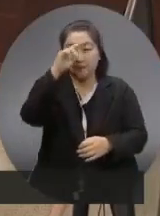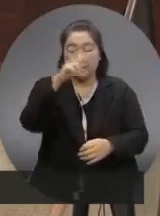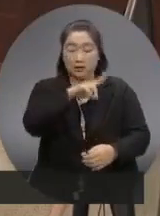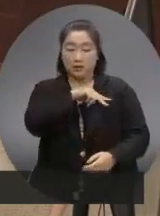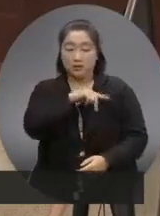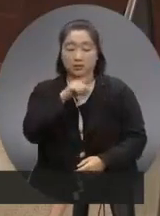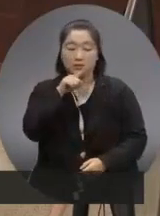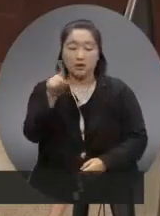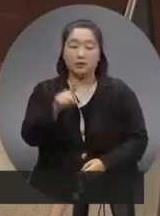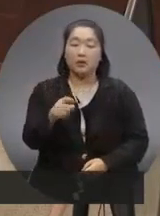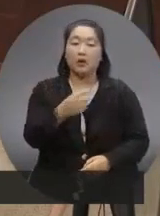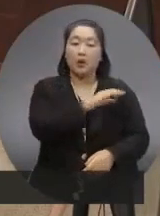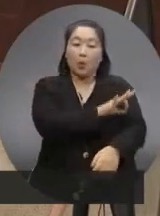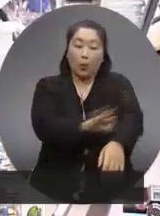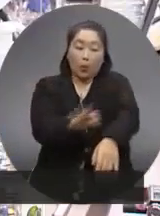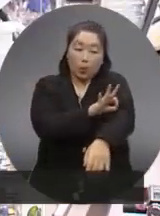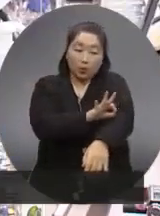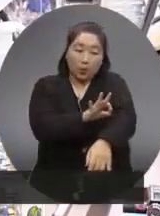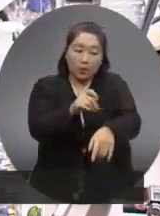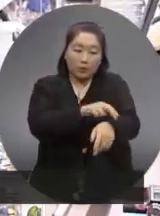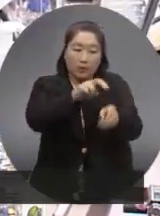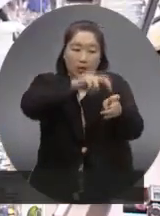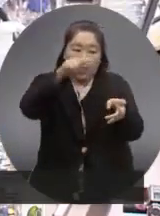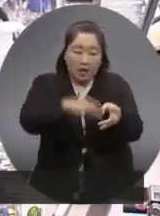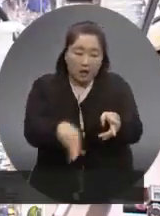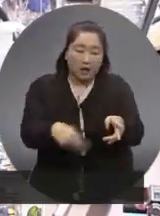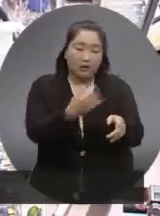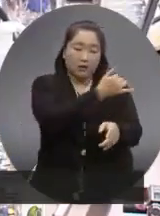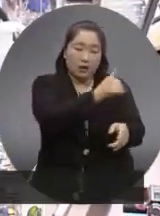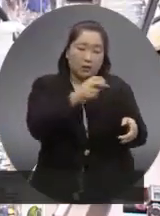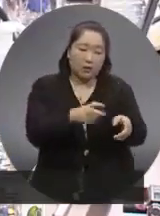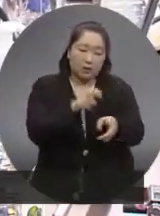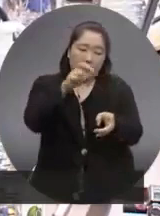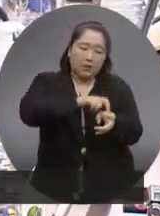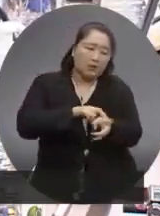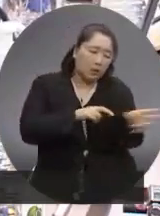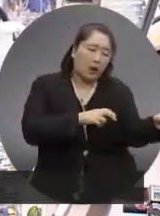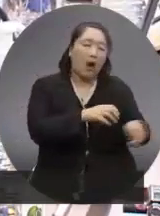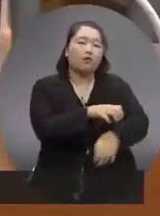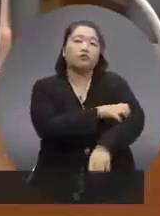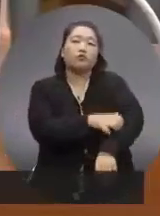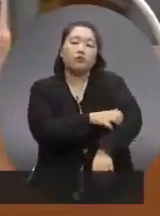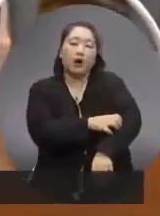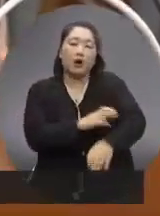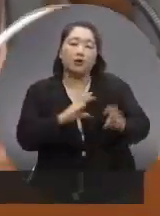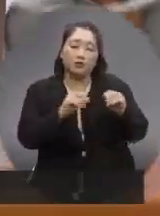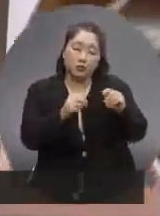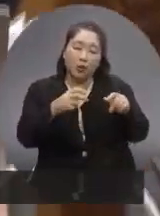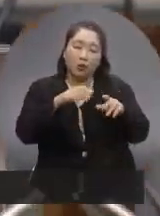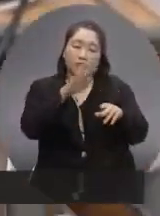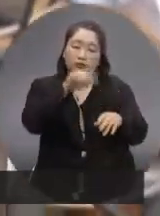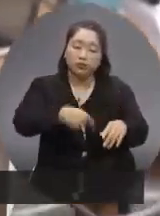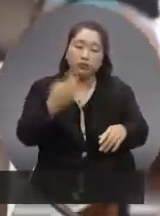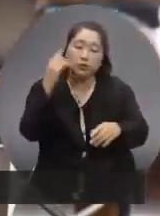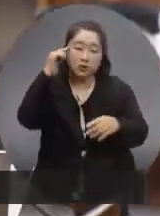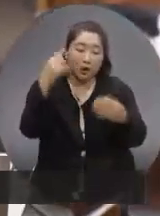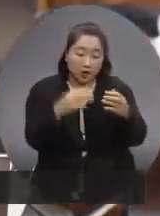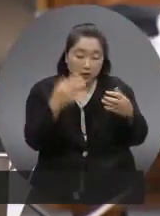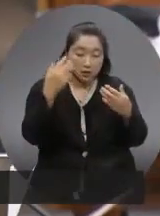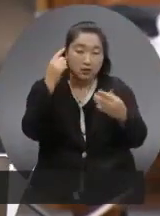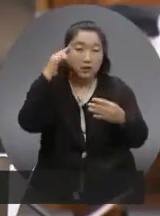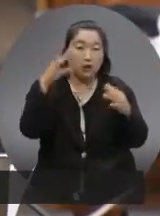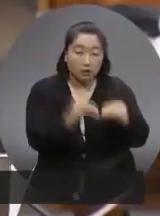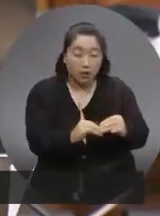의원은 오송역을 통해 세종에 와보면 너무 불편하다며 국토부는 찬성하는데 충북에서 반대하고